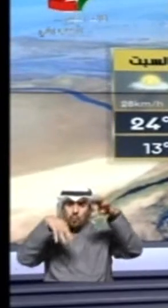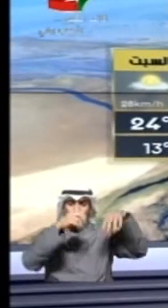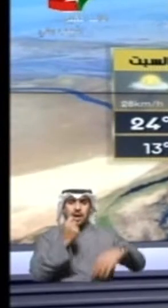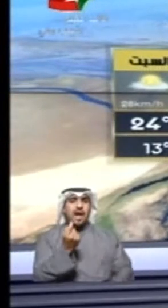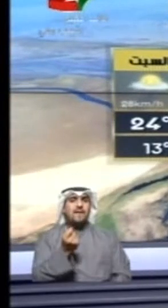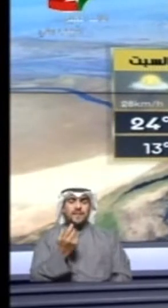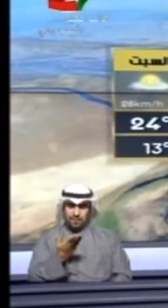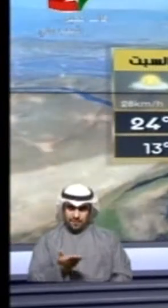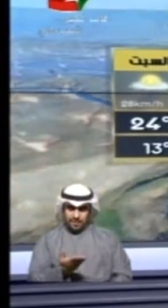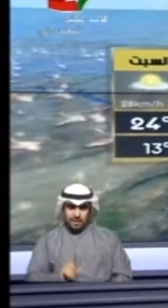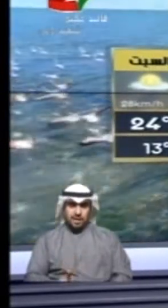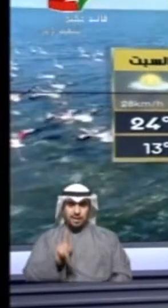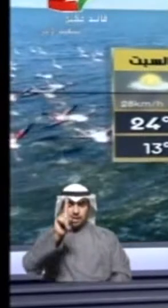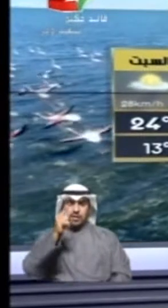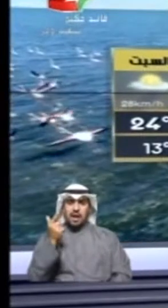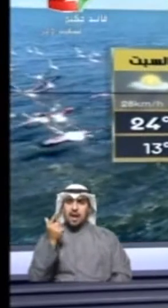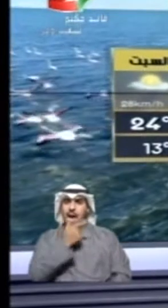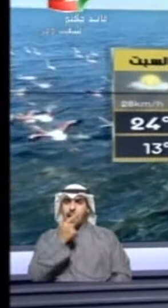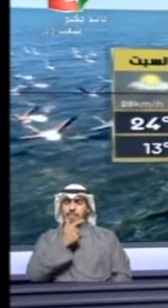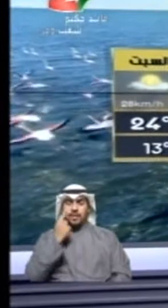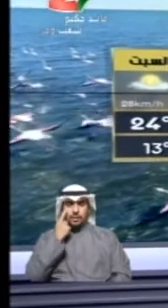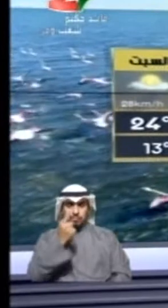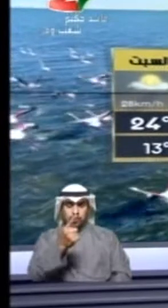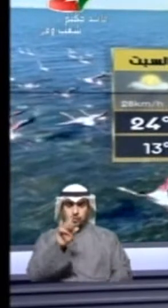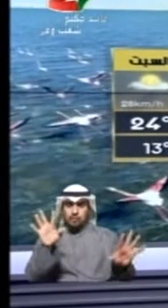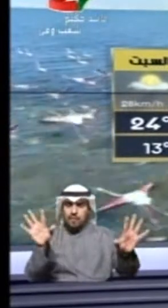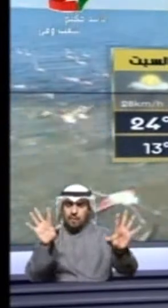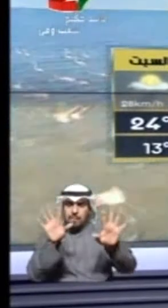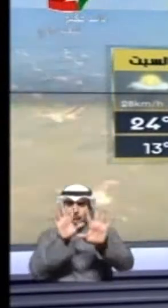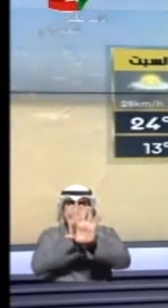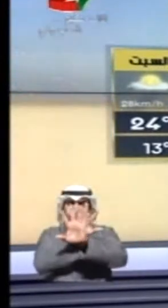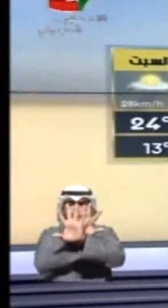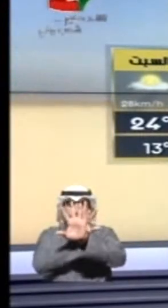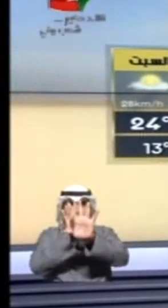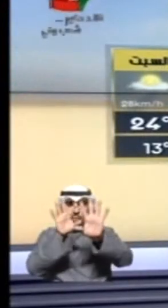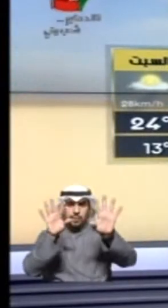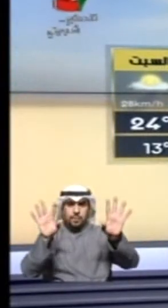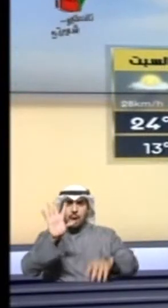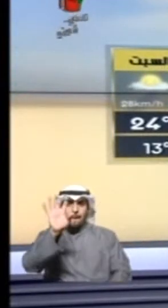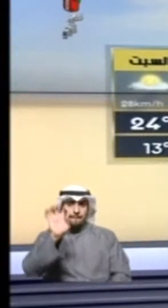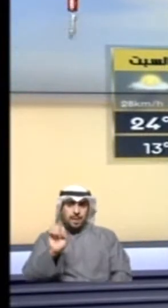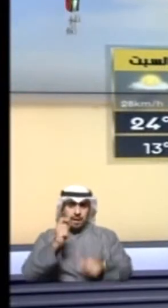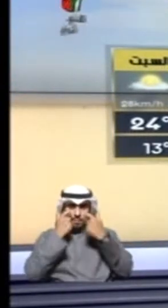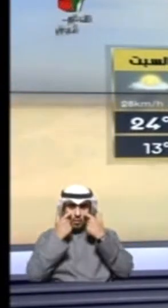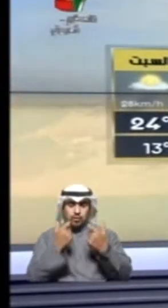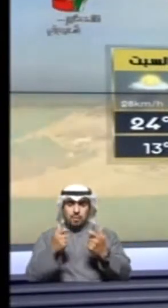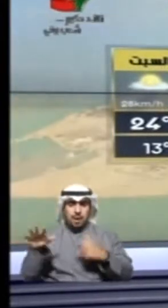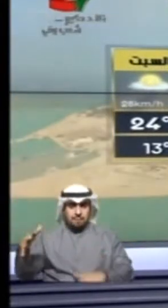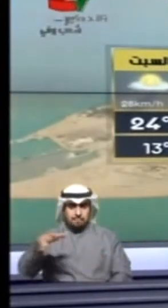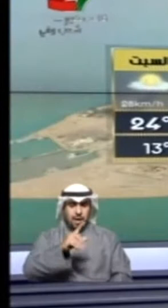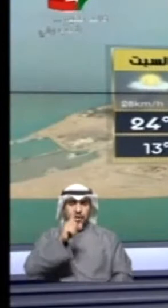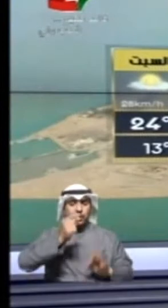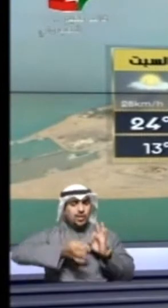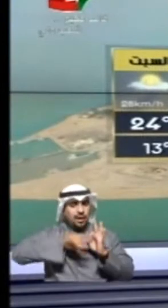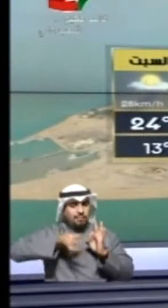المتفرقة فرص أيضا لتكون بعض الضباب خاصة في الفترة المسائية على بعض المناطق خاصة المناطق الساحلية، راح نوافيكم في